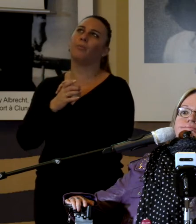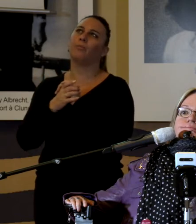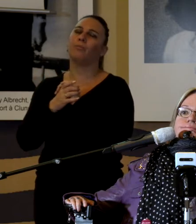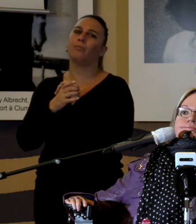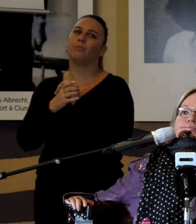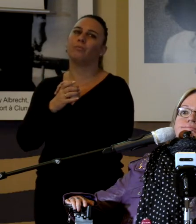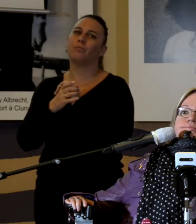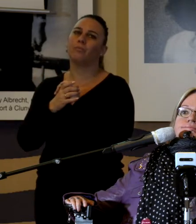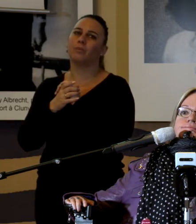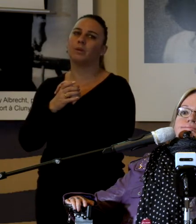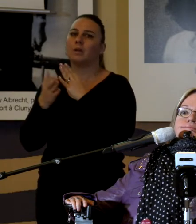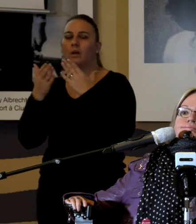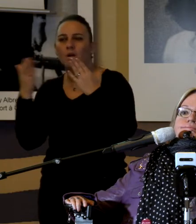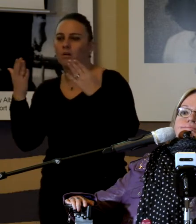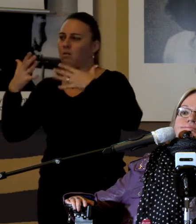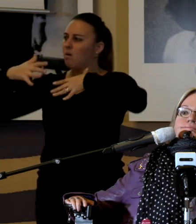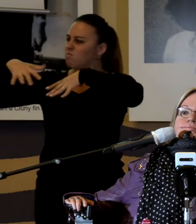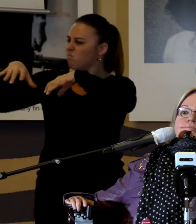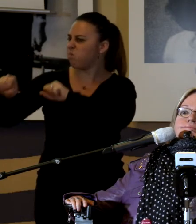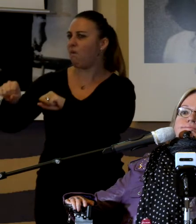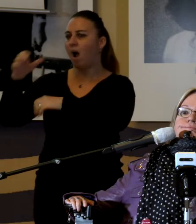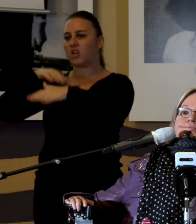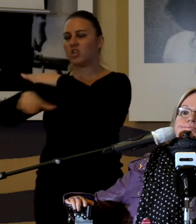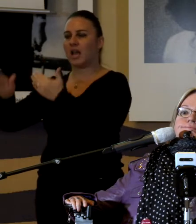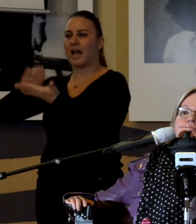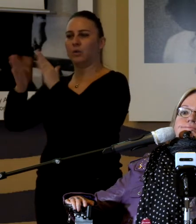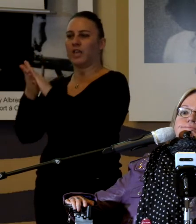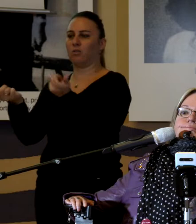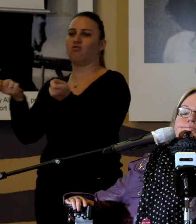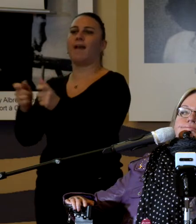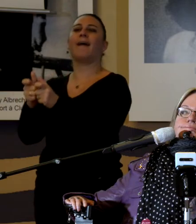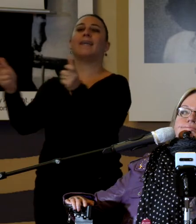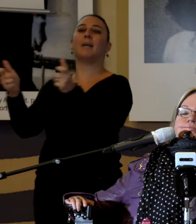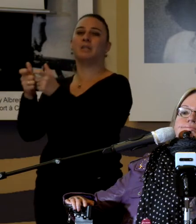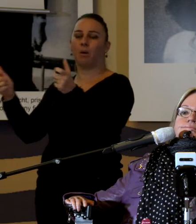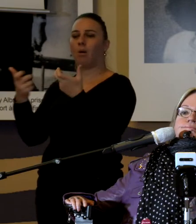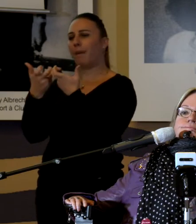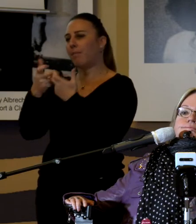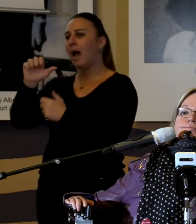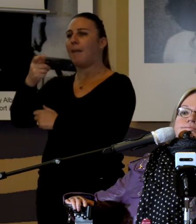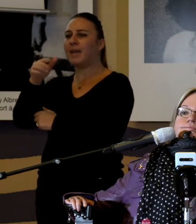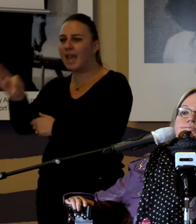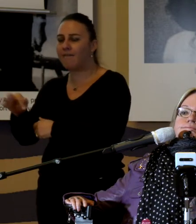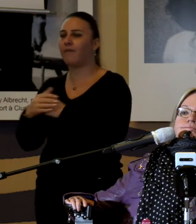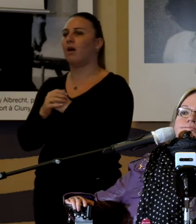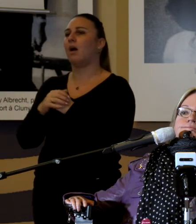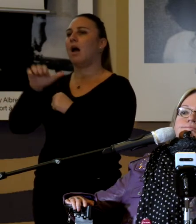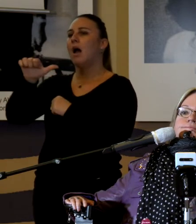qui remettent en cause, hein, le pouvoir, hein, des associations gestionnaires d'établissements comme l'APF, une API, la LADAPT,